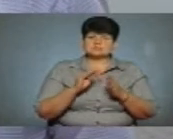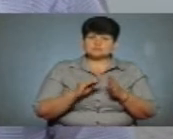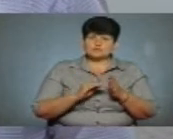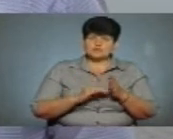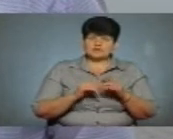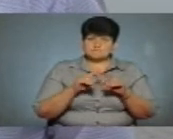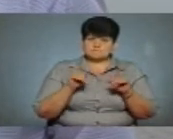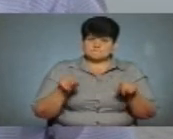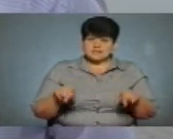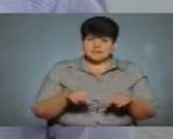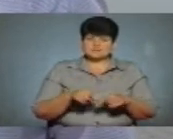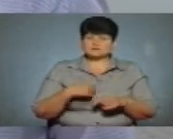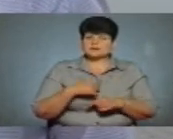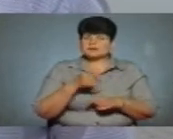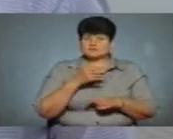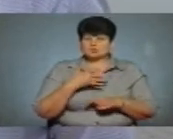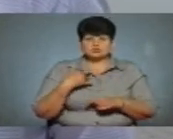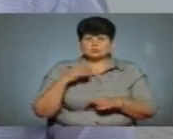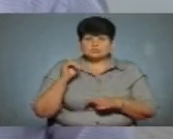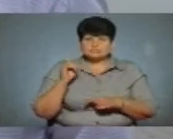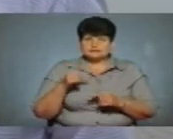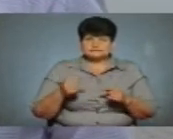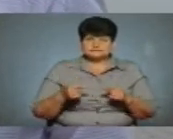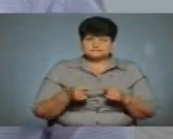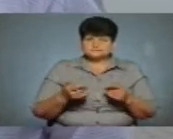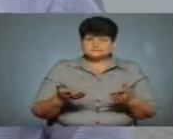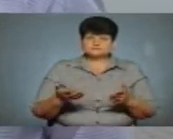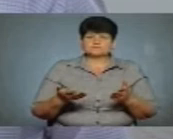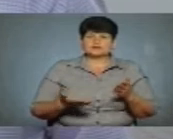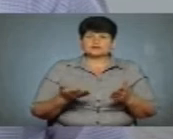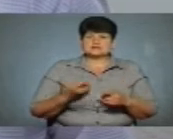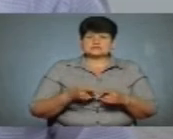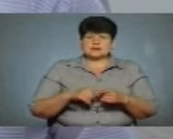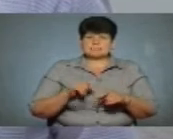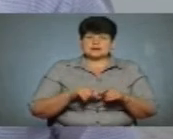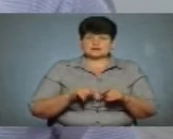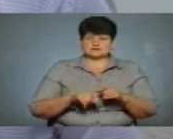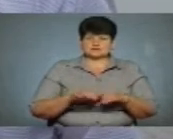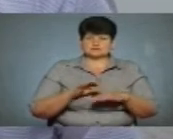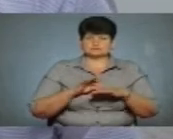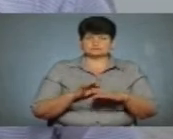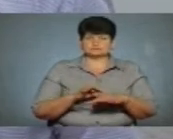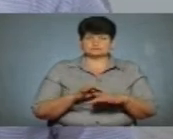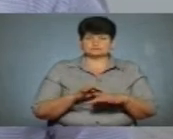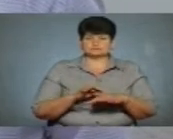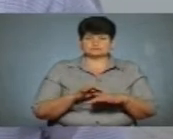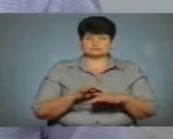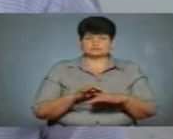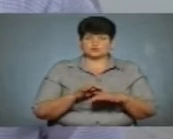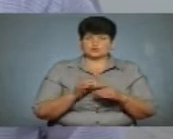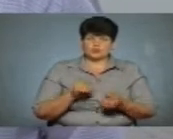ми не можемо цього ще знати, але ця перевірка відбувається відповідно